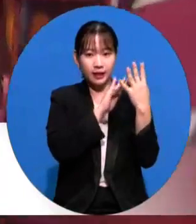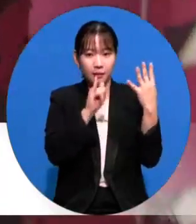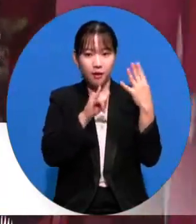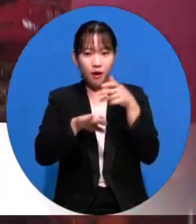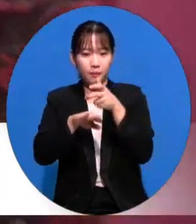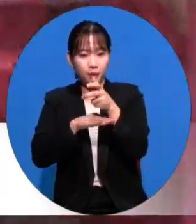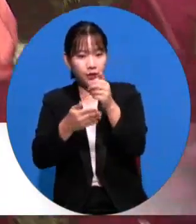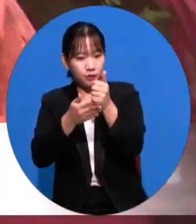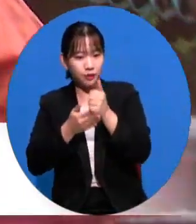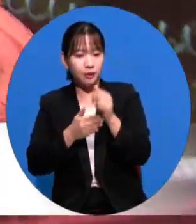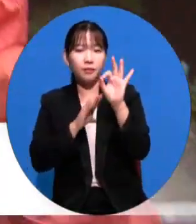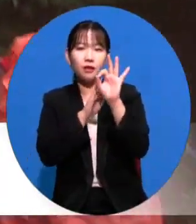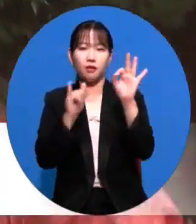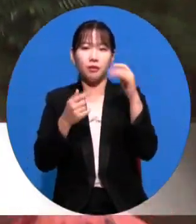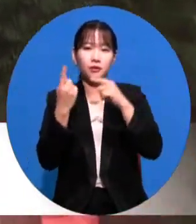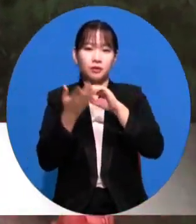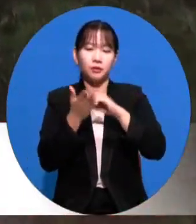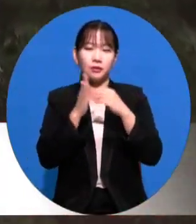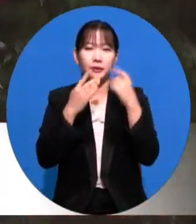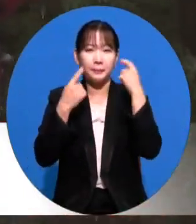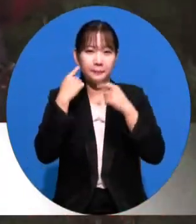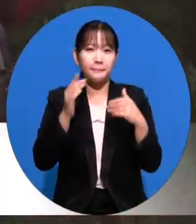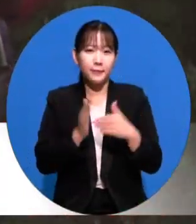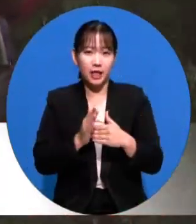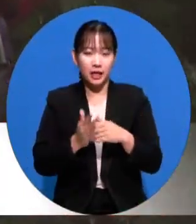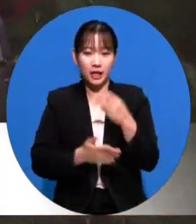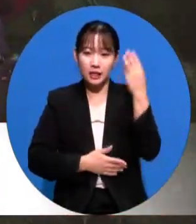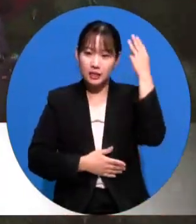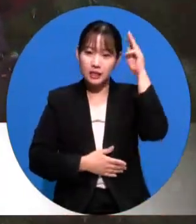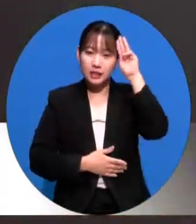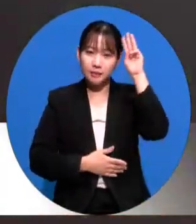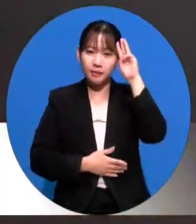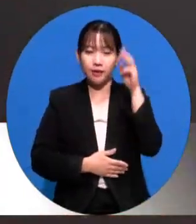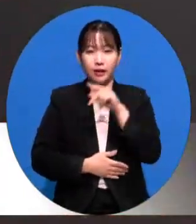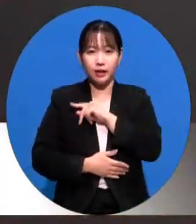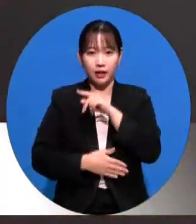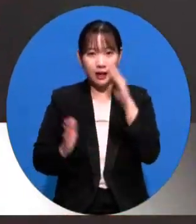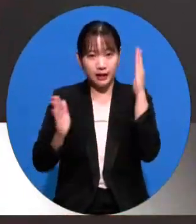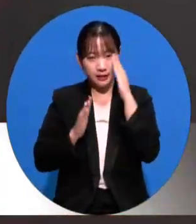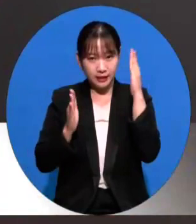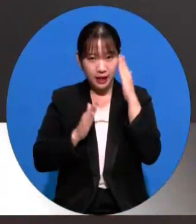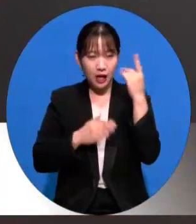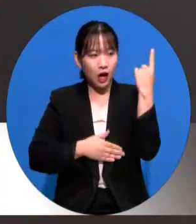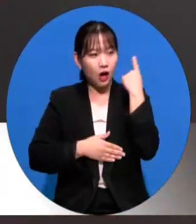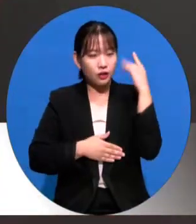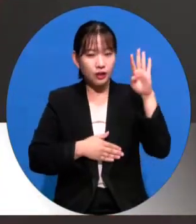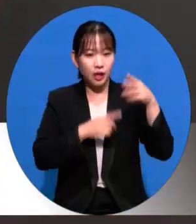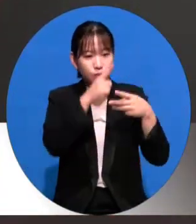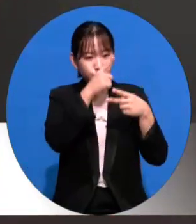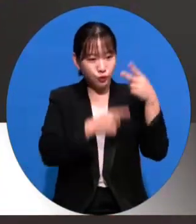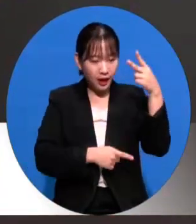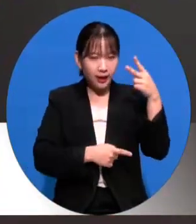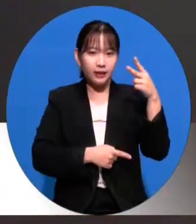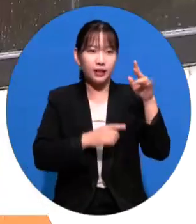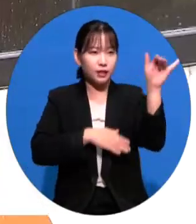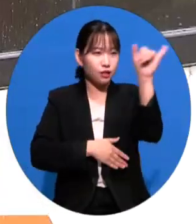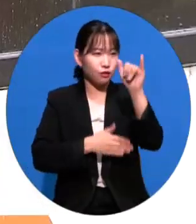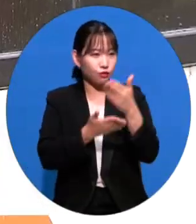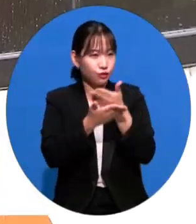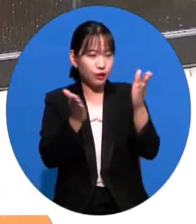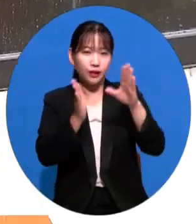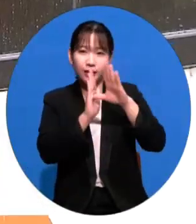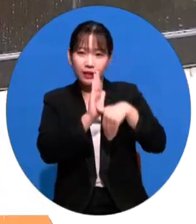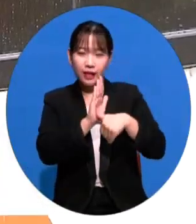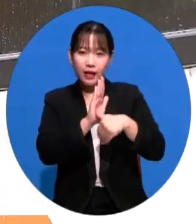등 10여 명이 다쳤습니다. 사고를 당한 잼버리 대원들은 어제 부안 새만금에서 전국으로 분산 수용되는